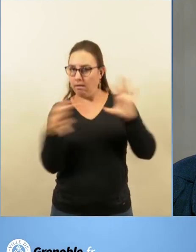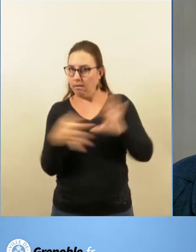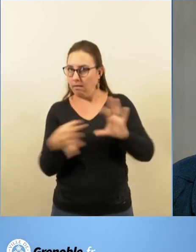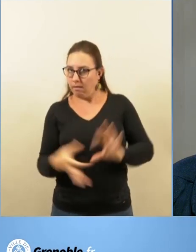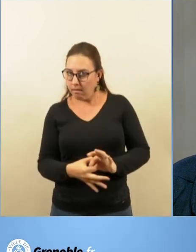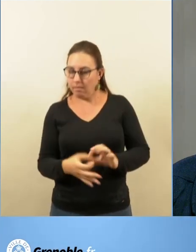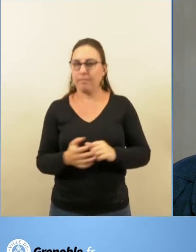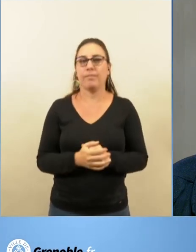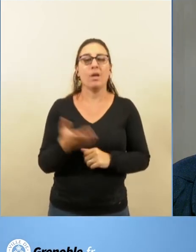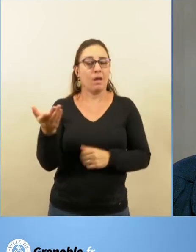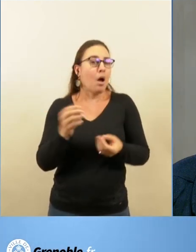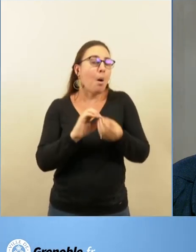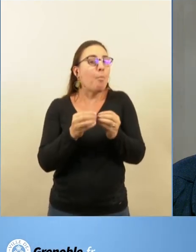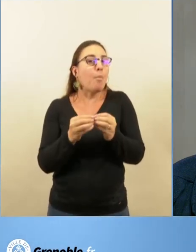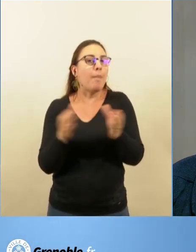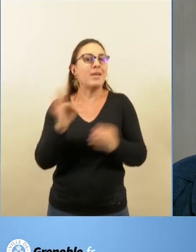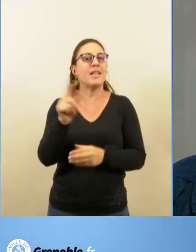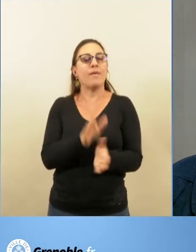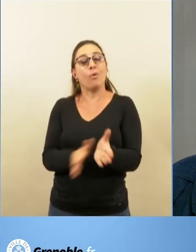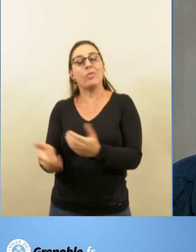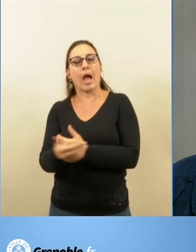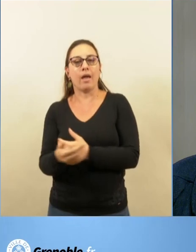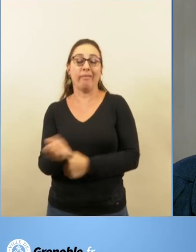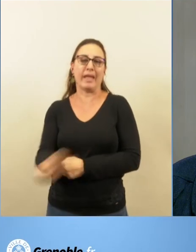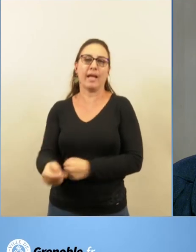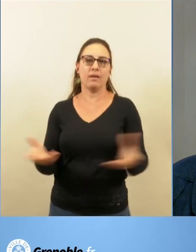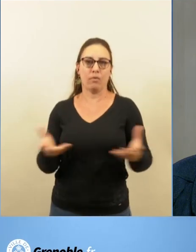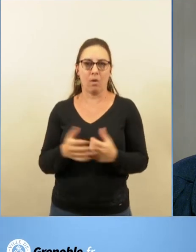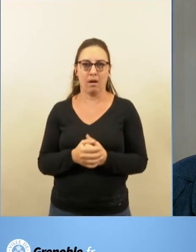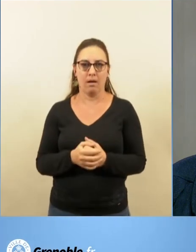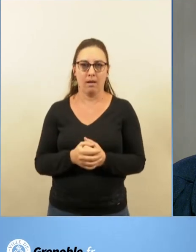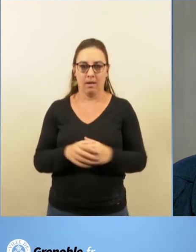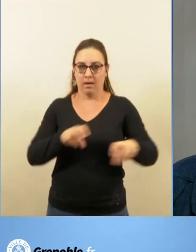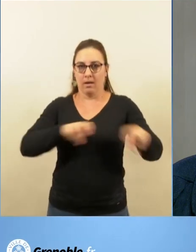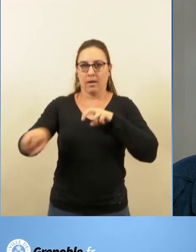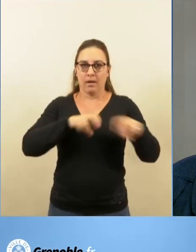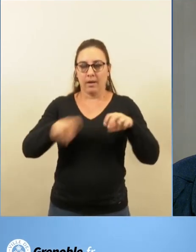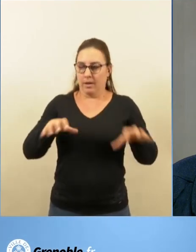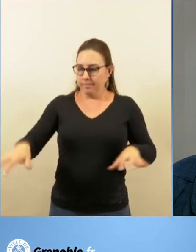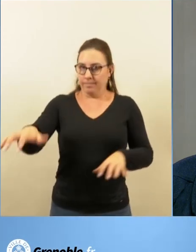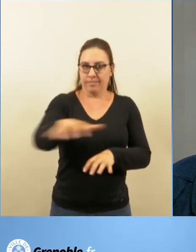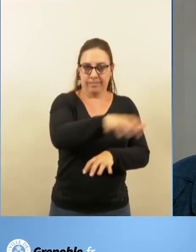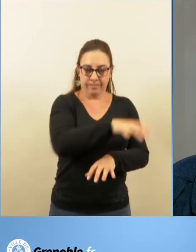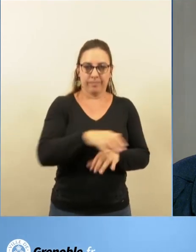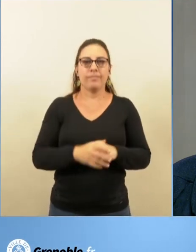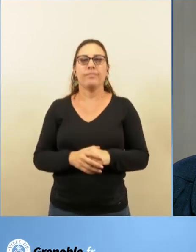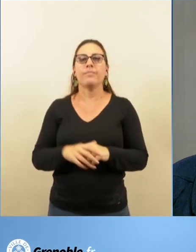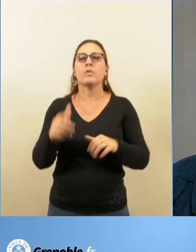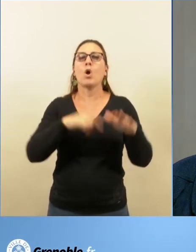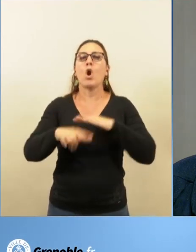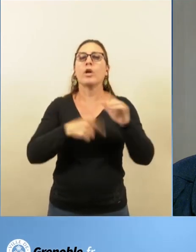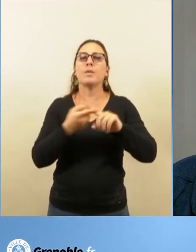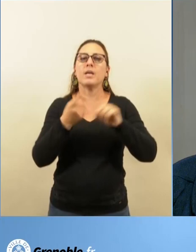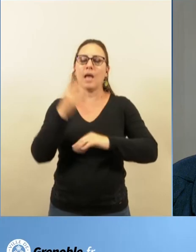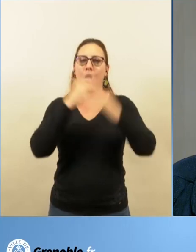il y a un cadavre dans le placard de la ZFE ce cadavre c'est le projet du territoire en matière de mobilité dans le langage technocratique on appelle ça un Plan de